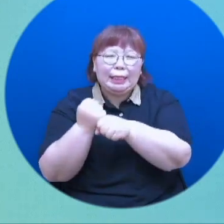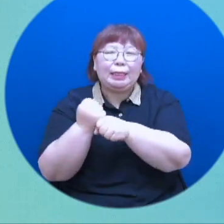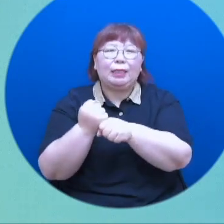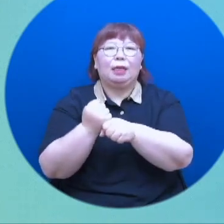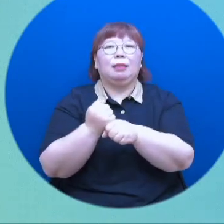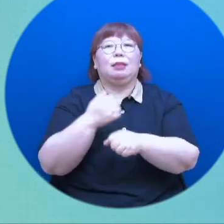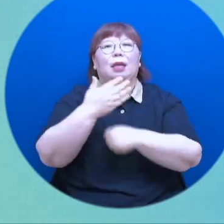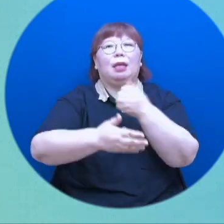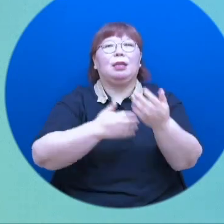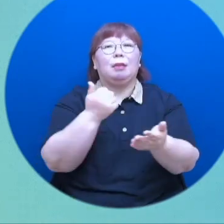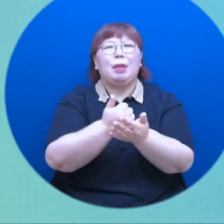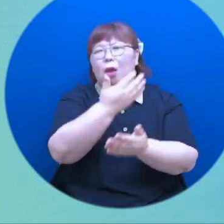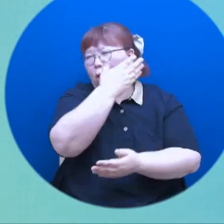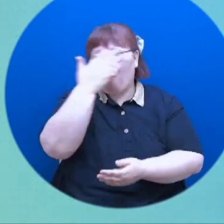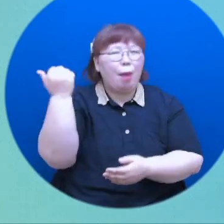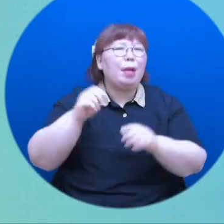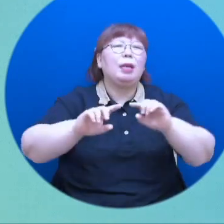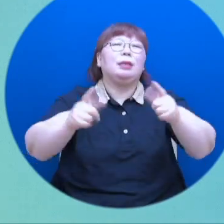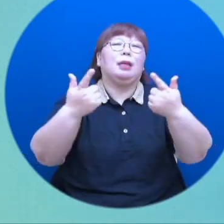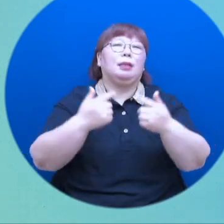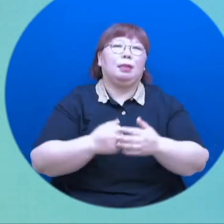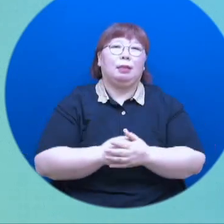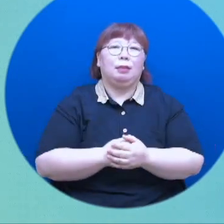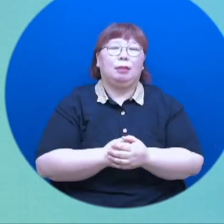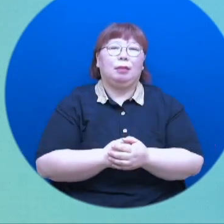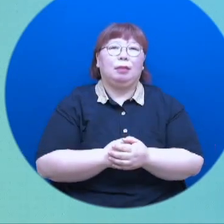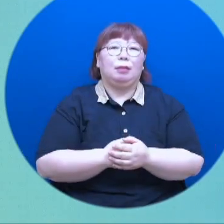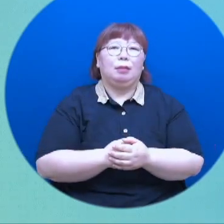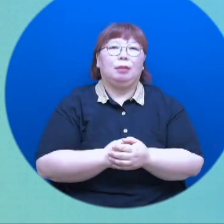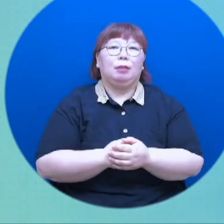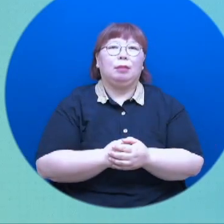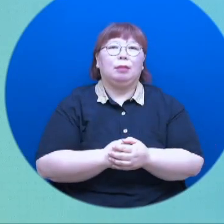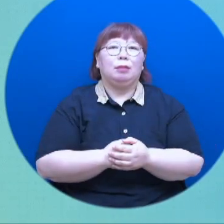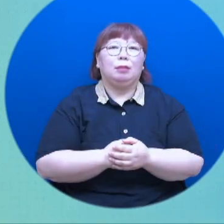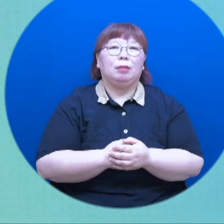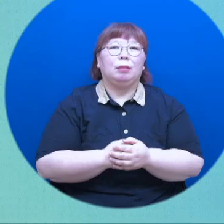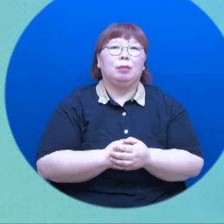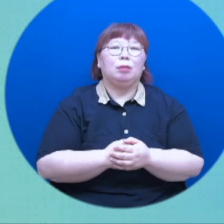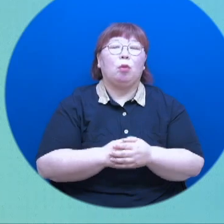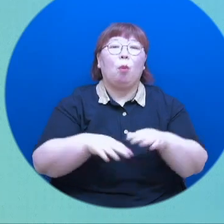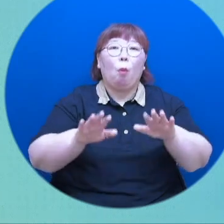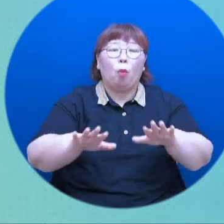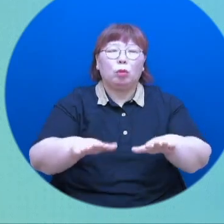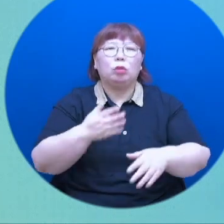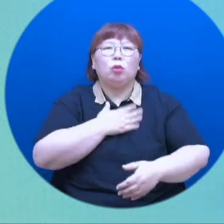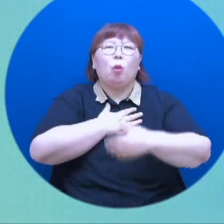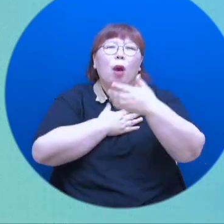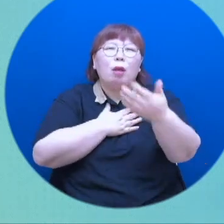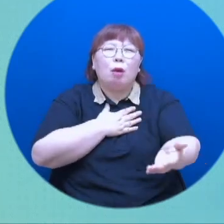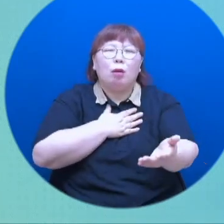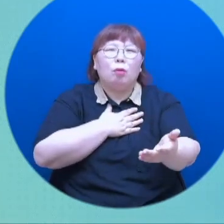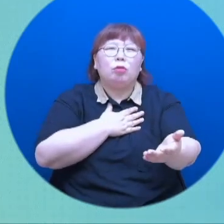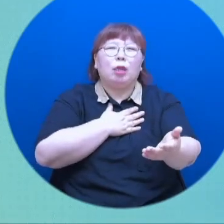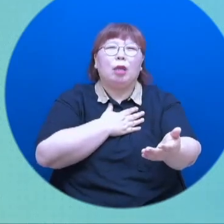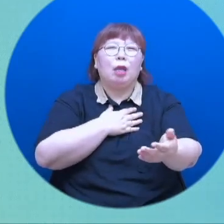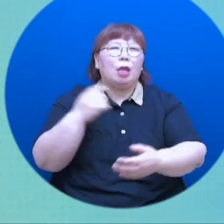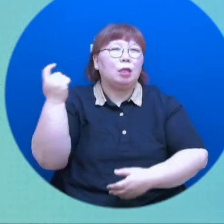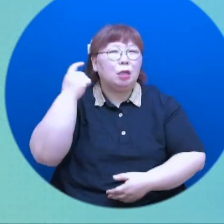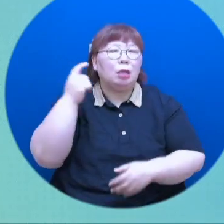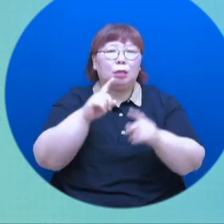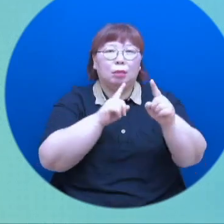하나님이 외면하지 않는다는 걸 보여주는 말씀이잖아요. 오늘도 저와 여러분이 여러분에게 들려지는